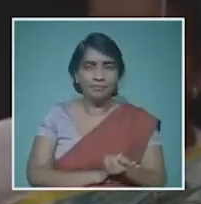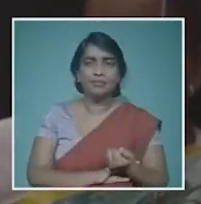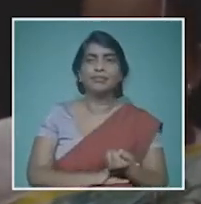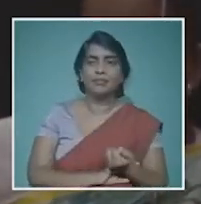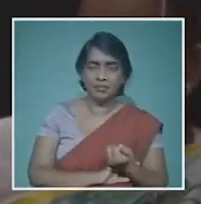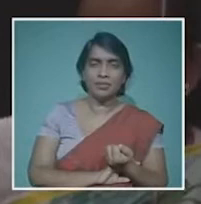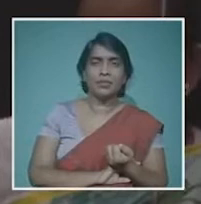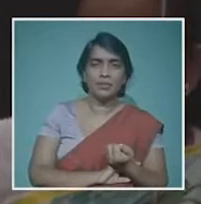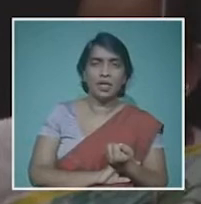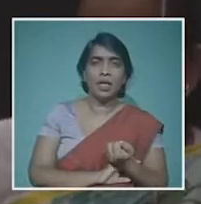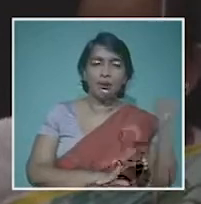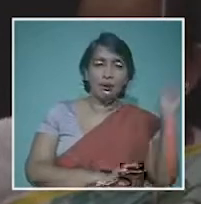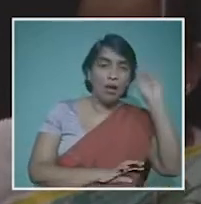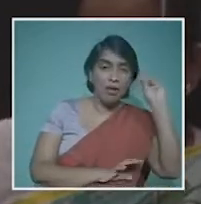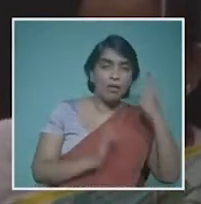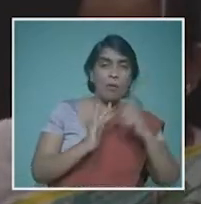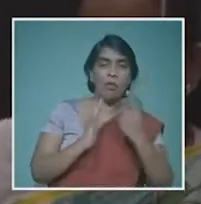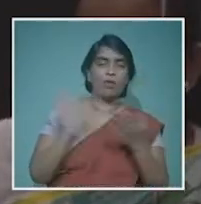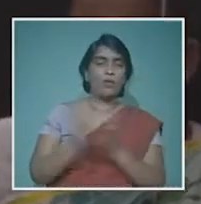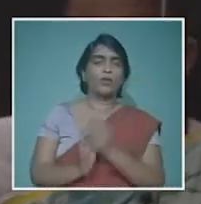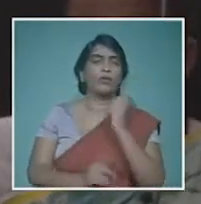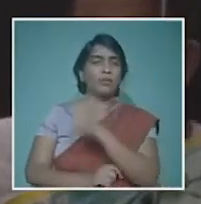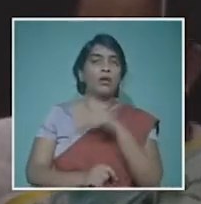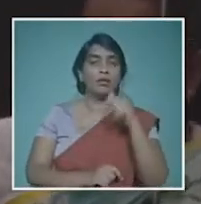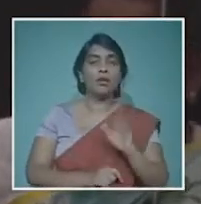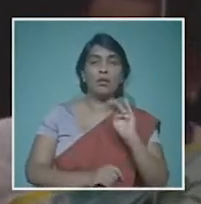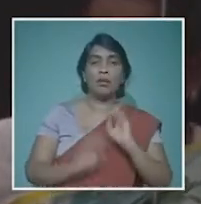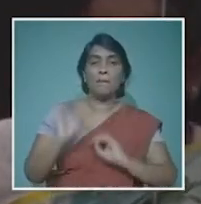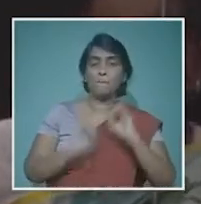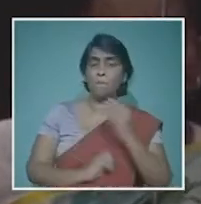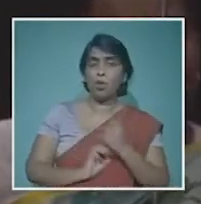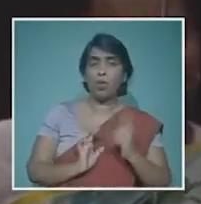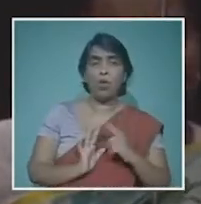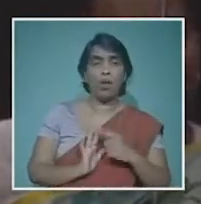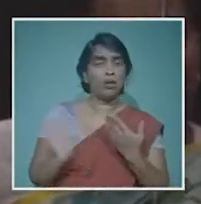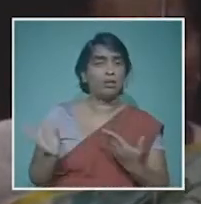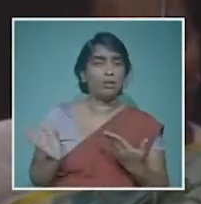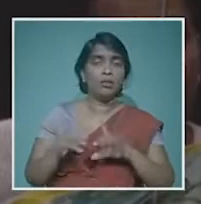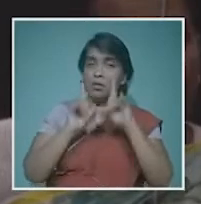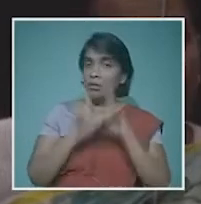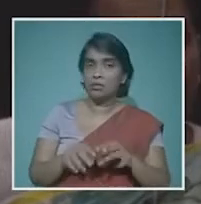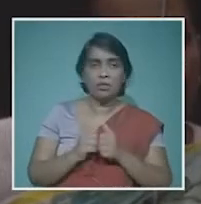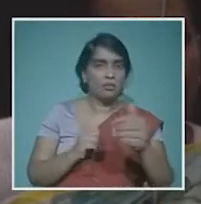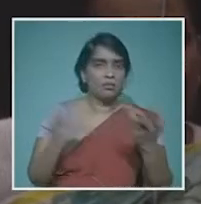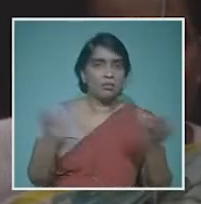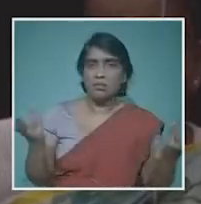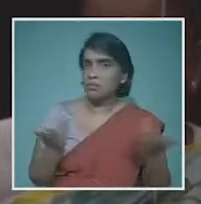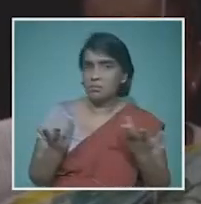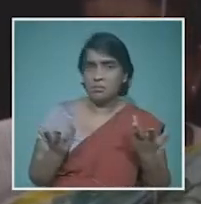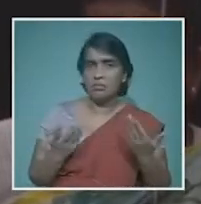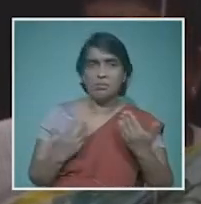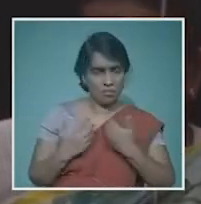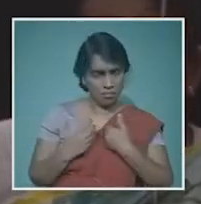ටවු මිල්ලගෙන හවසට පොලියත් එක දෙන්නේ. දැන් 140යි ඒ පොලිය. එහෙම දාන්න බෑ.